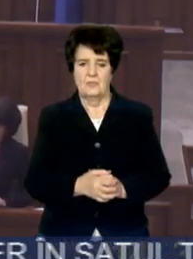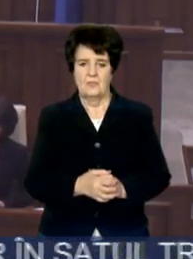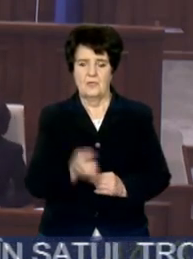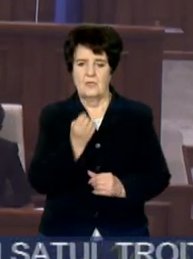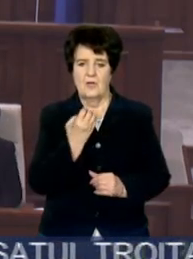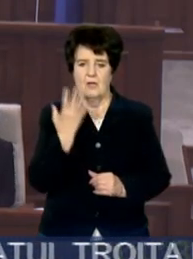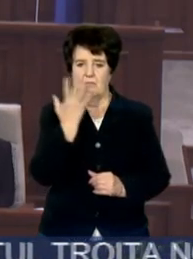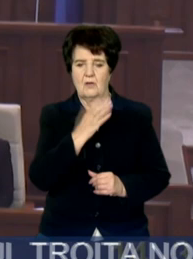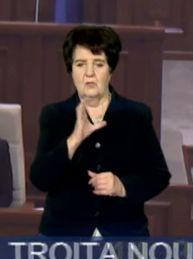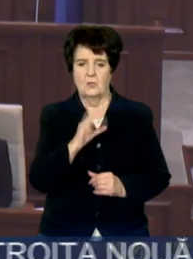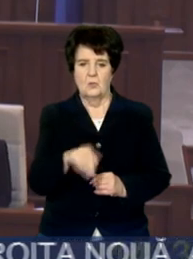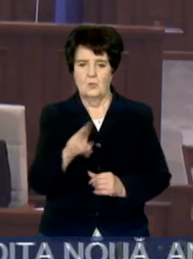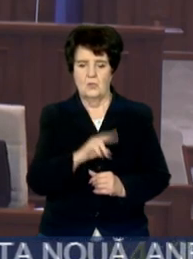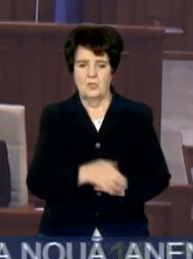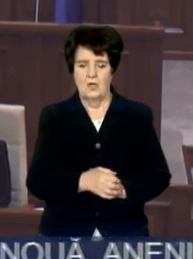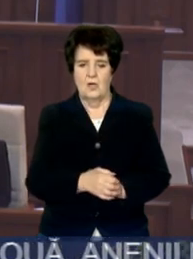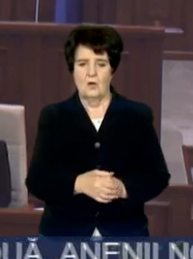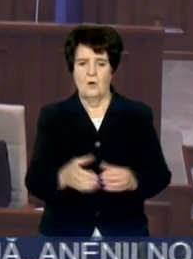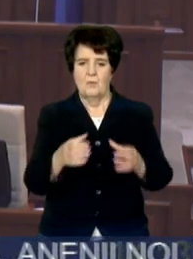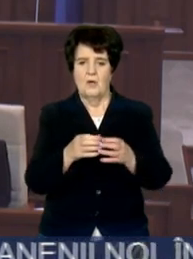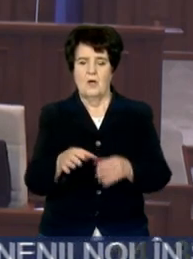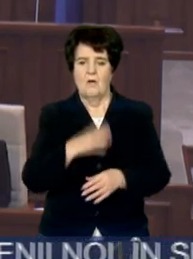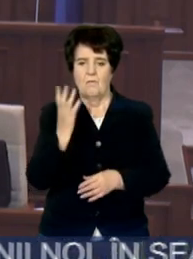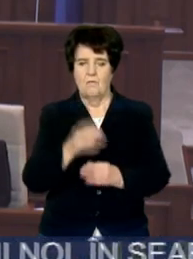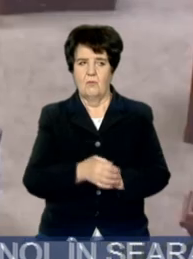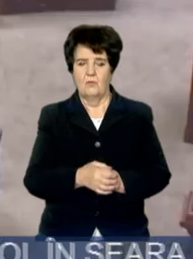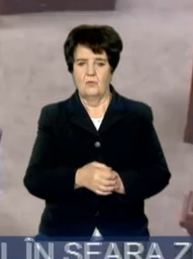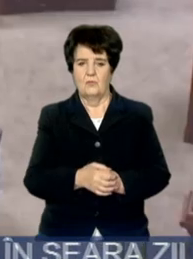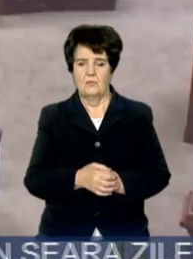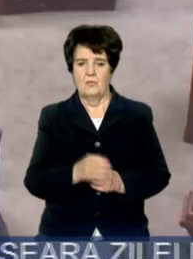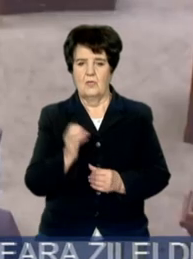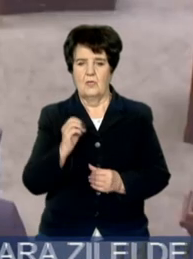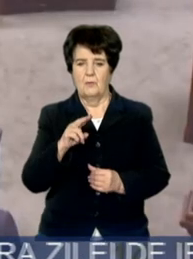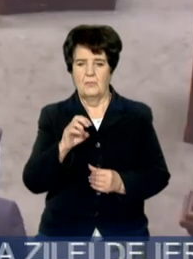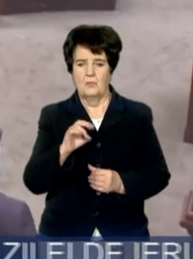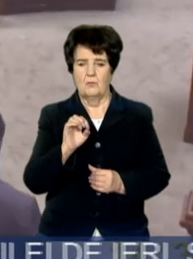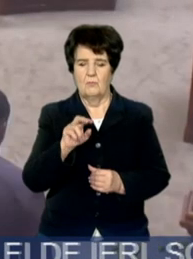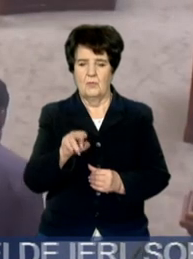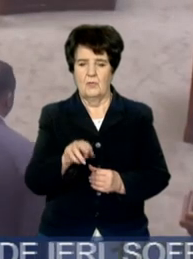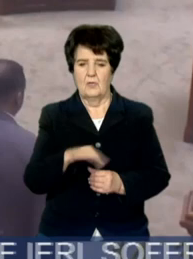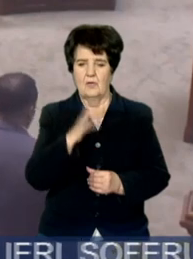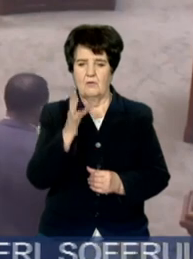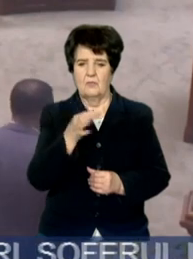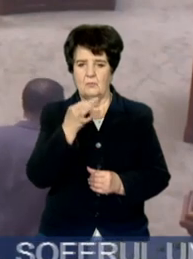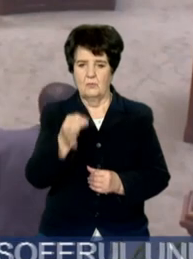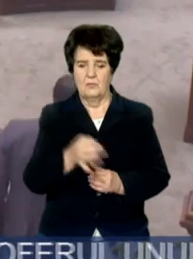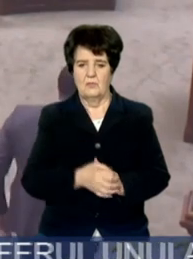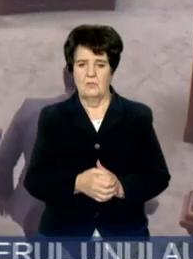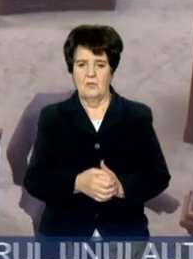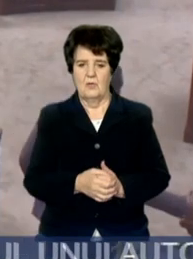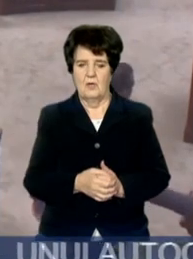Sud E durata luptei cu a Partidul a fost un Episcop desmond totul el a spus următoarele